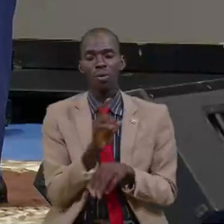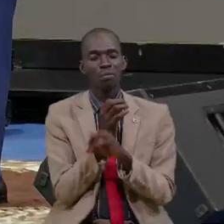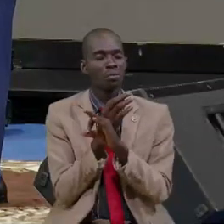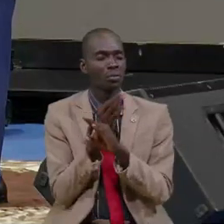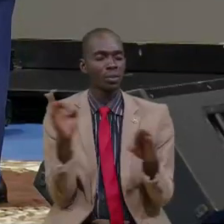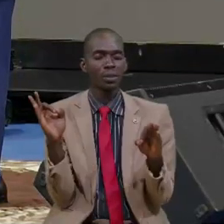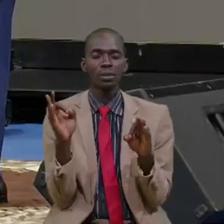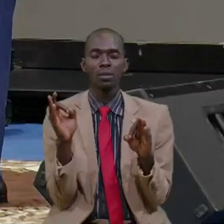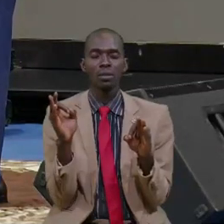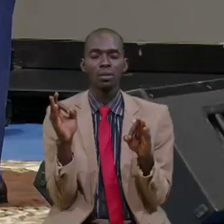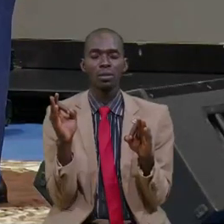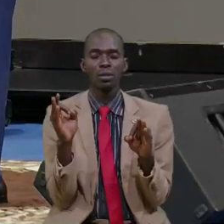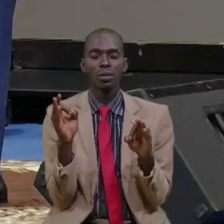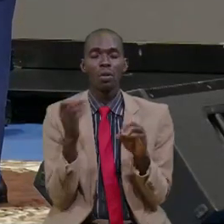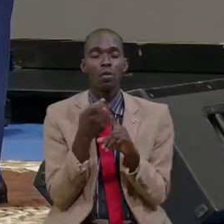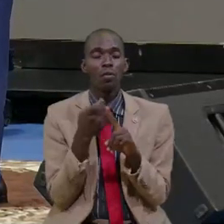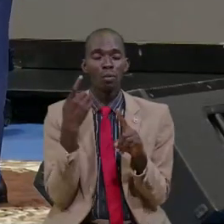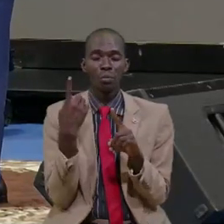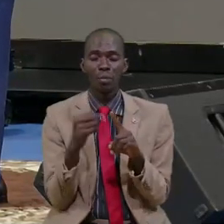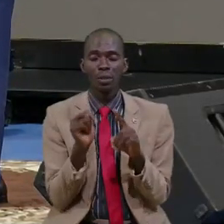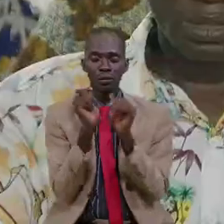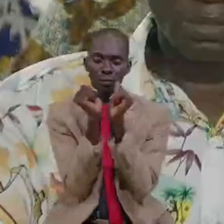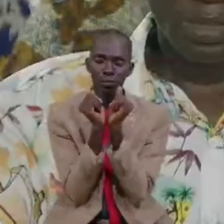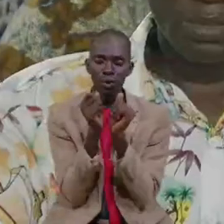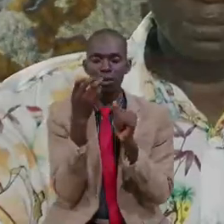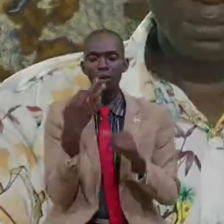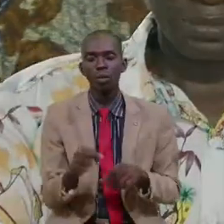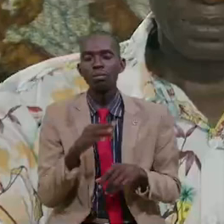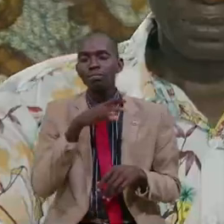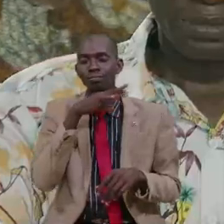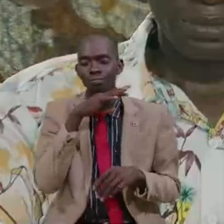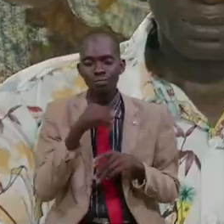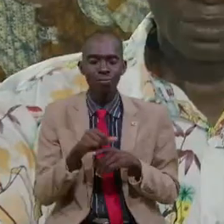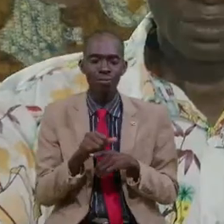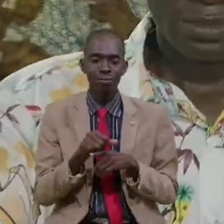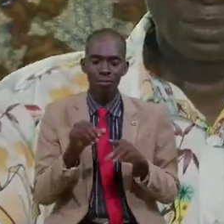affranchis chacun des liens de la corruption.